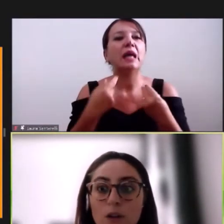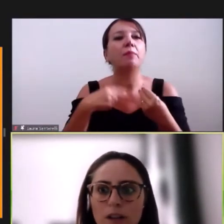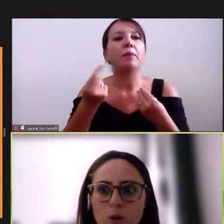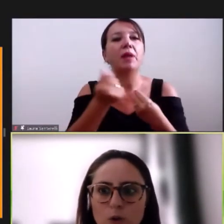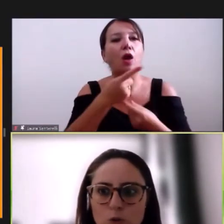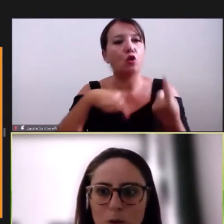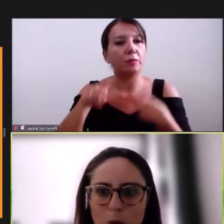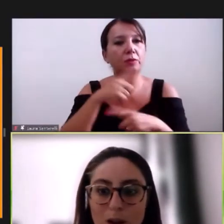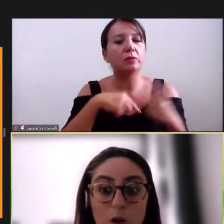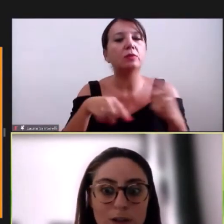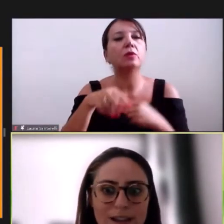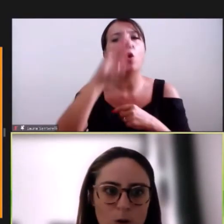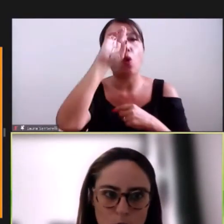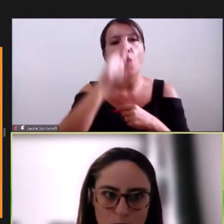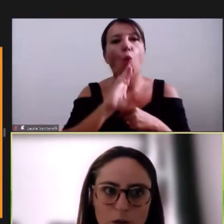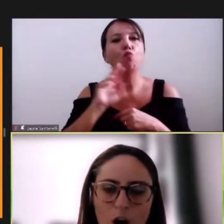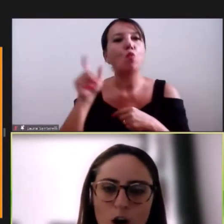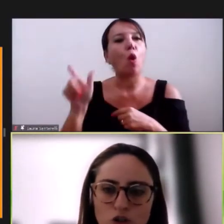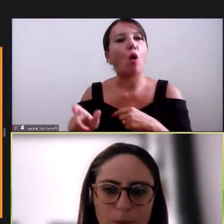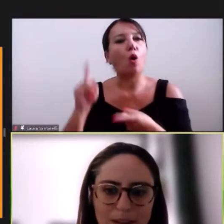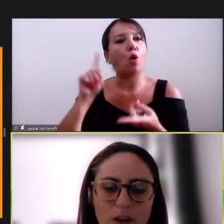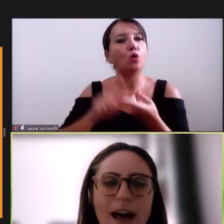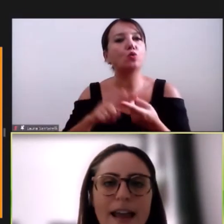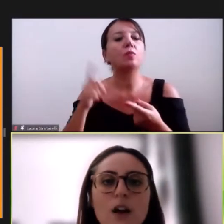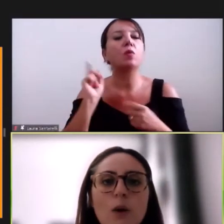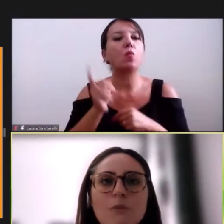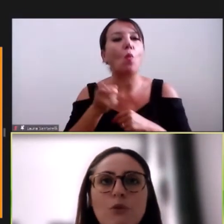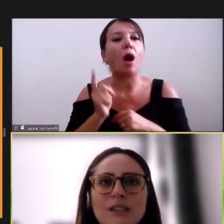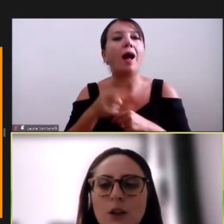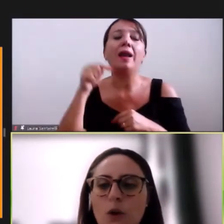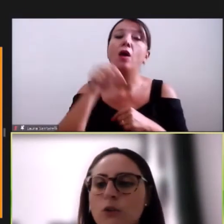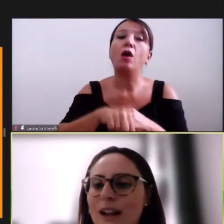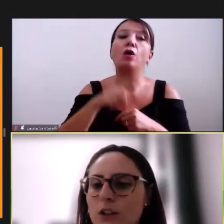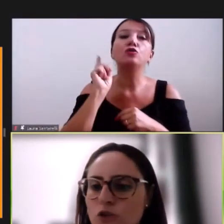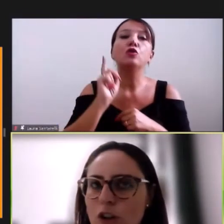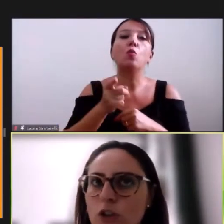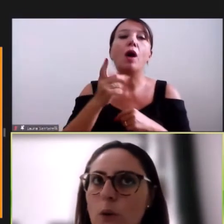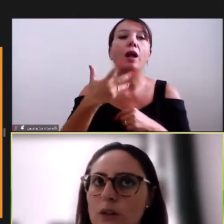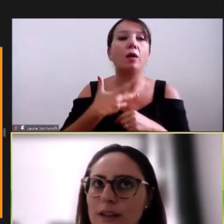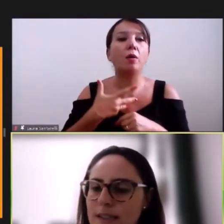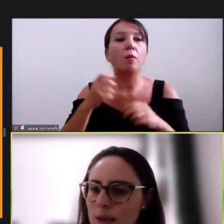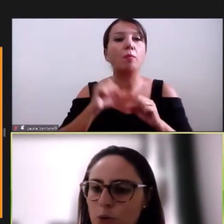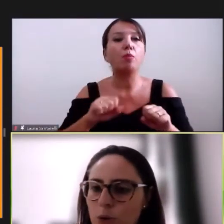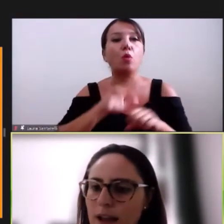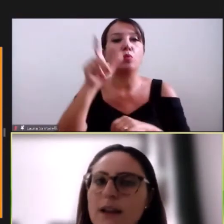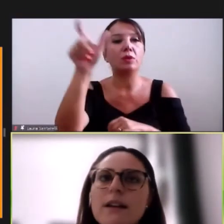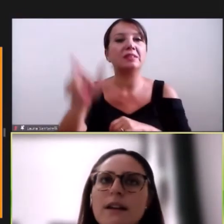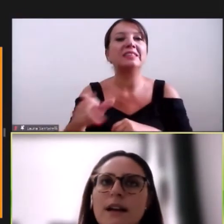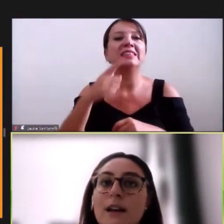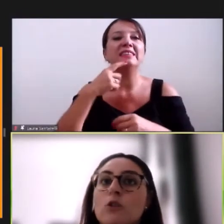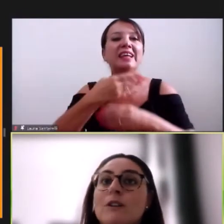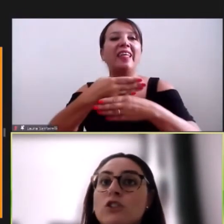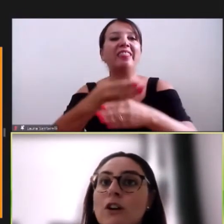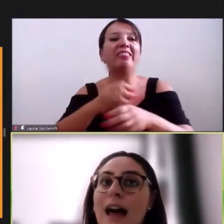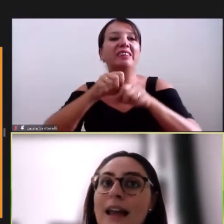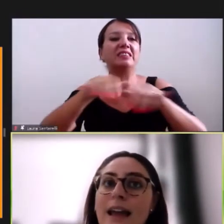qual è il ruolo del consumatore e oltre al consumatore oggi in particolare quale può essere il ruolo di un altro soggetto che è quello del distributore.